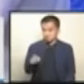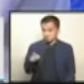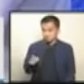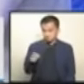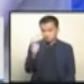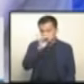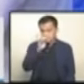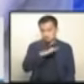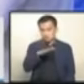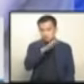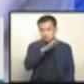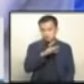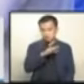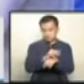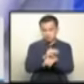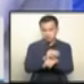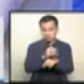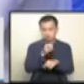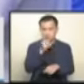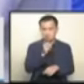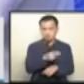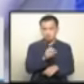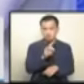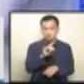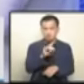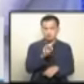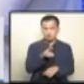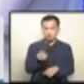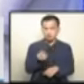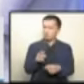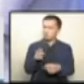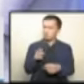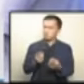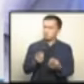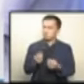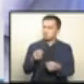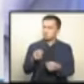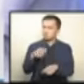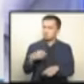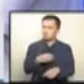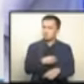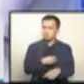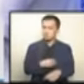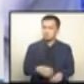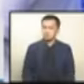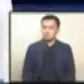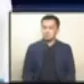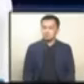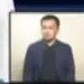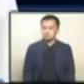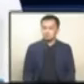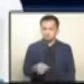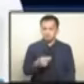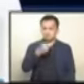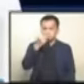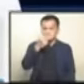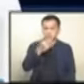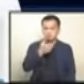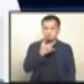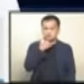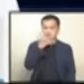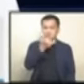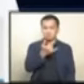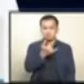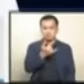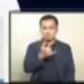ng? Mission order po. Nung hanapan mo ng mission order, anong ginawa ng mga polis? Tumaas po yung boses po. Pakilala